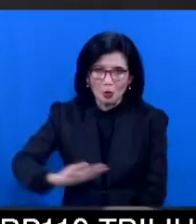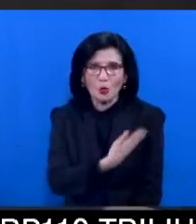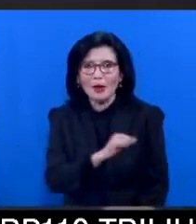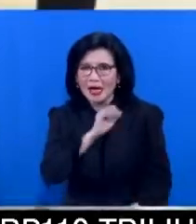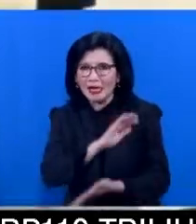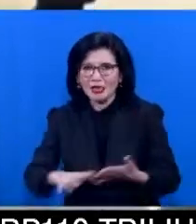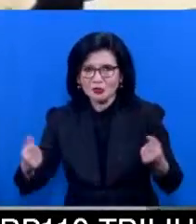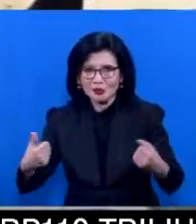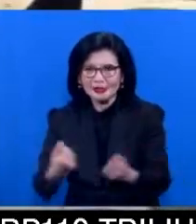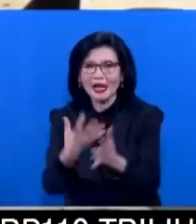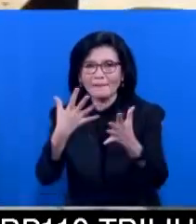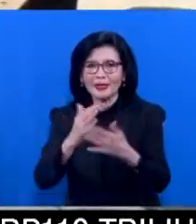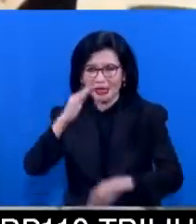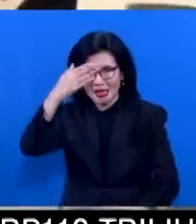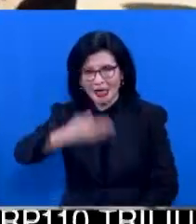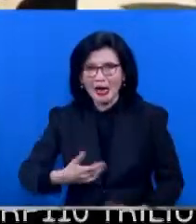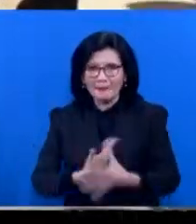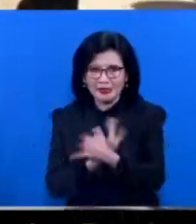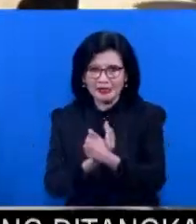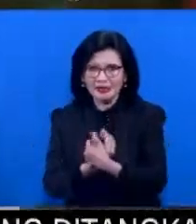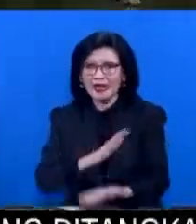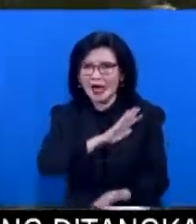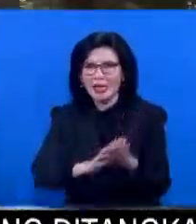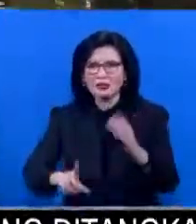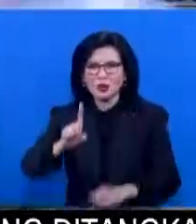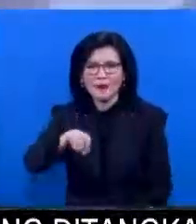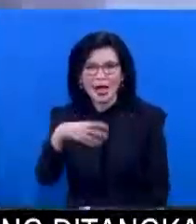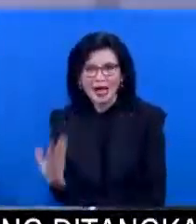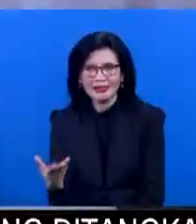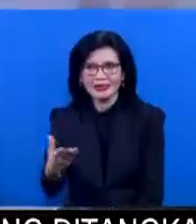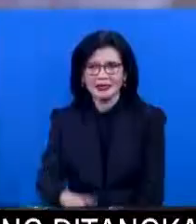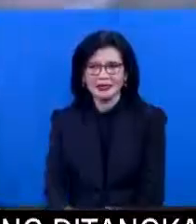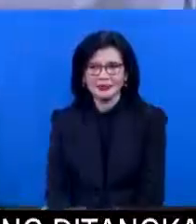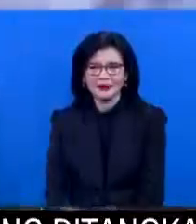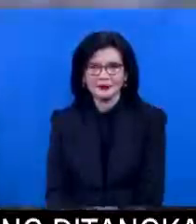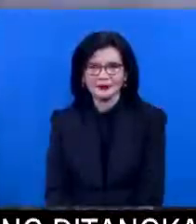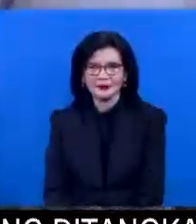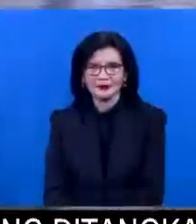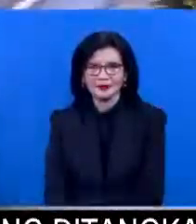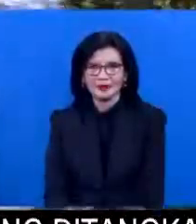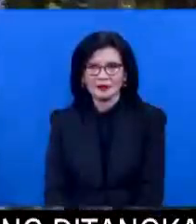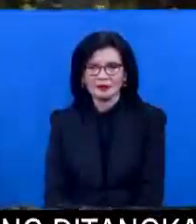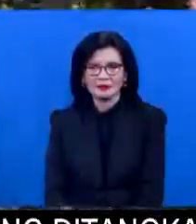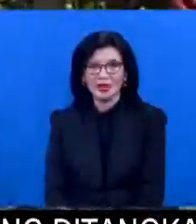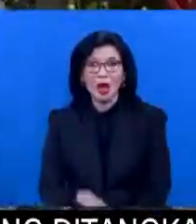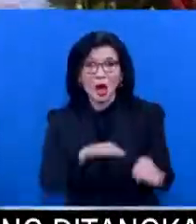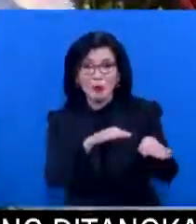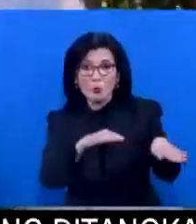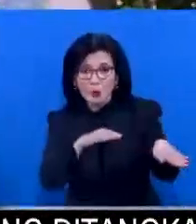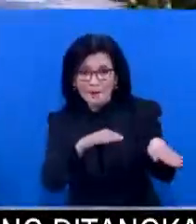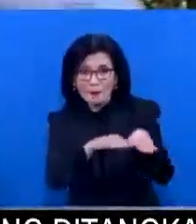tertabrak bus Transjakarta dan tewas di tempat. Iya, dari situ, mobil posisi mati semua nih jalan